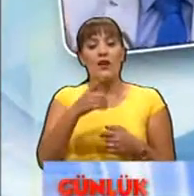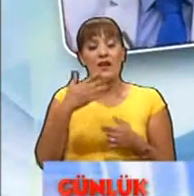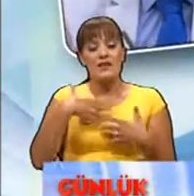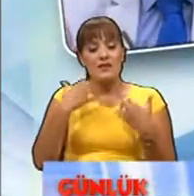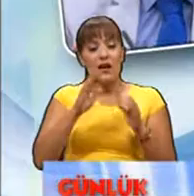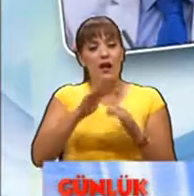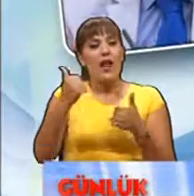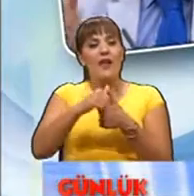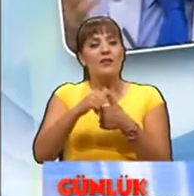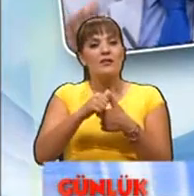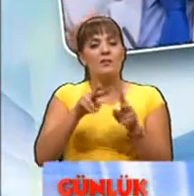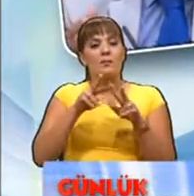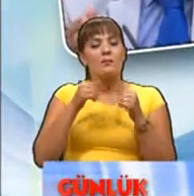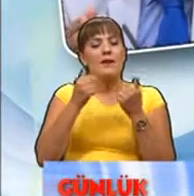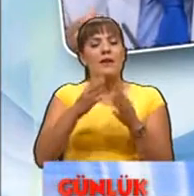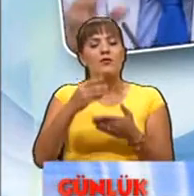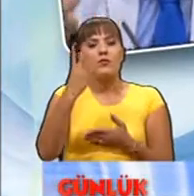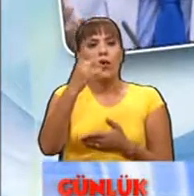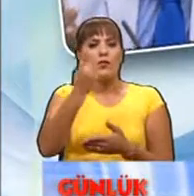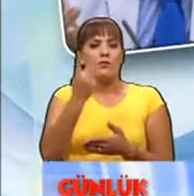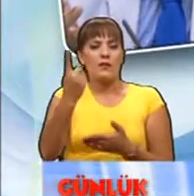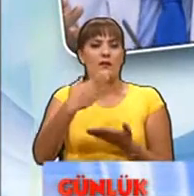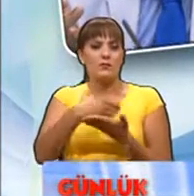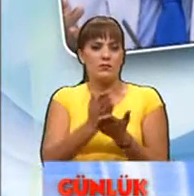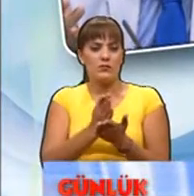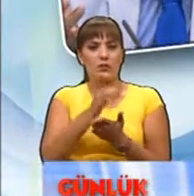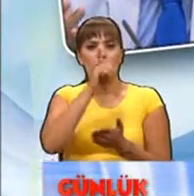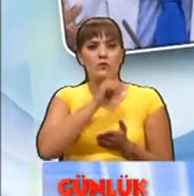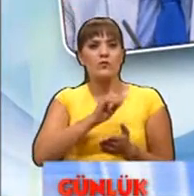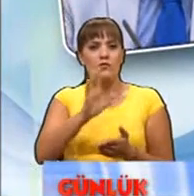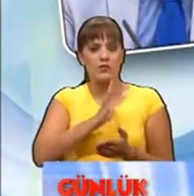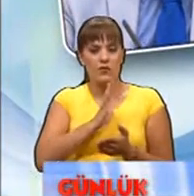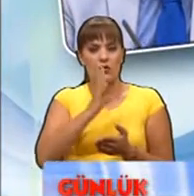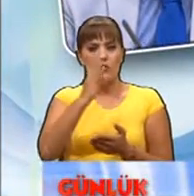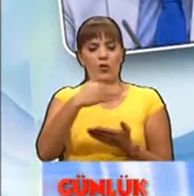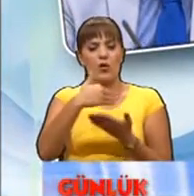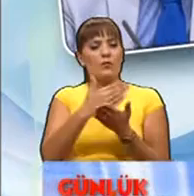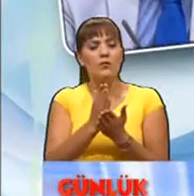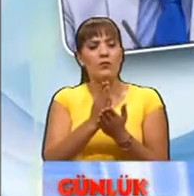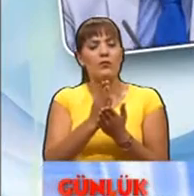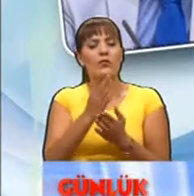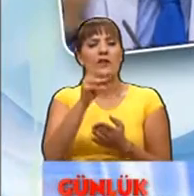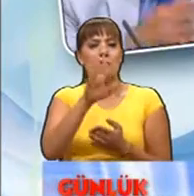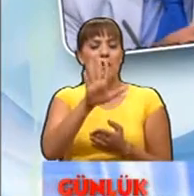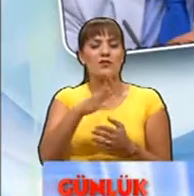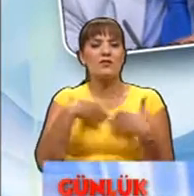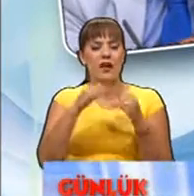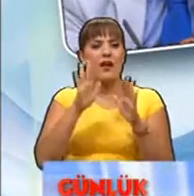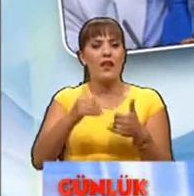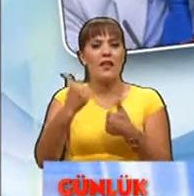kalan eşin miras payı 1/4. Hı. 100 var, 1/4 25 sağ kalan